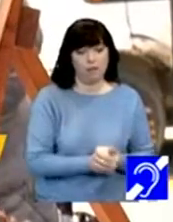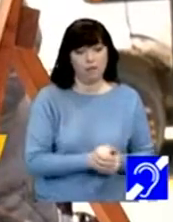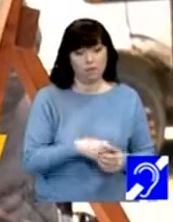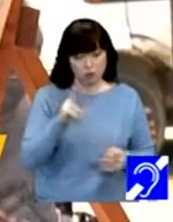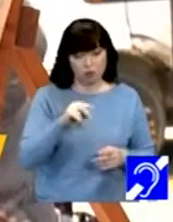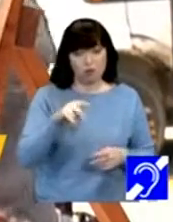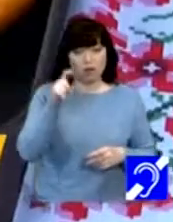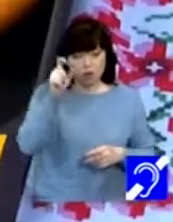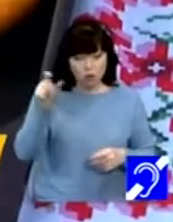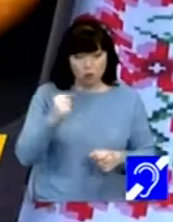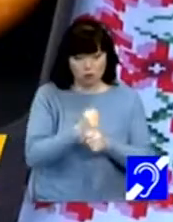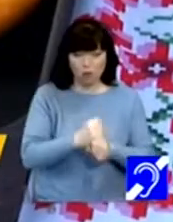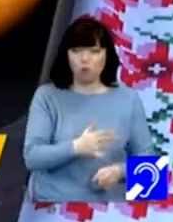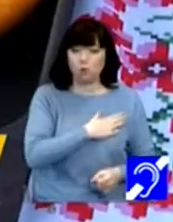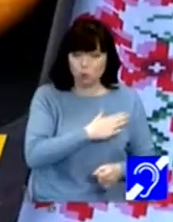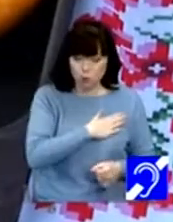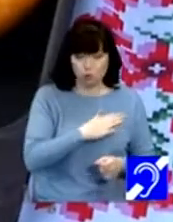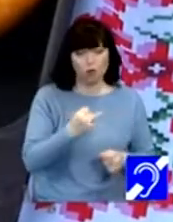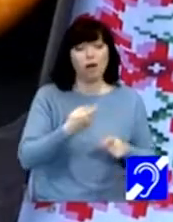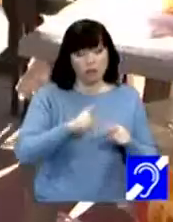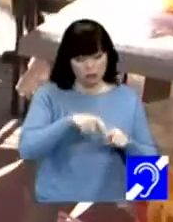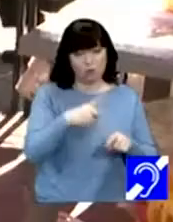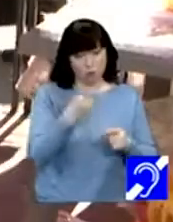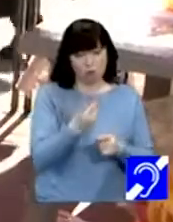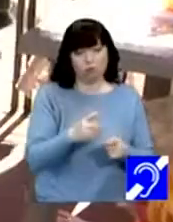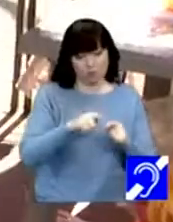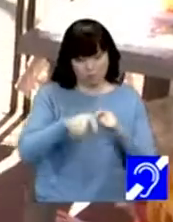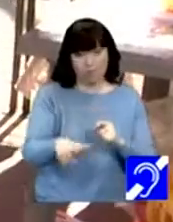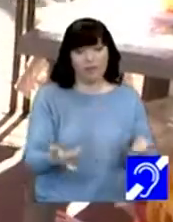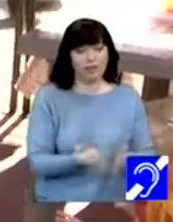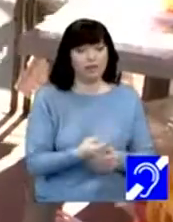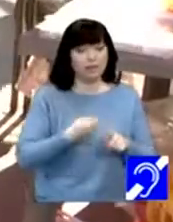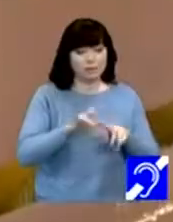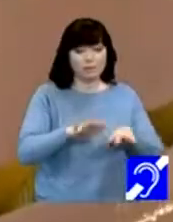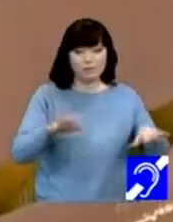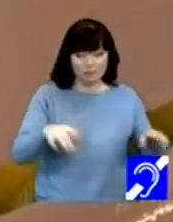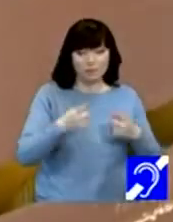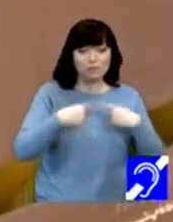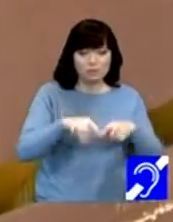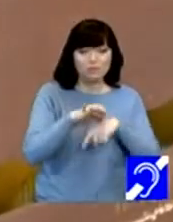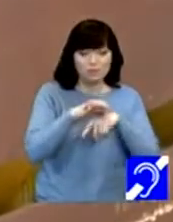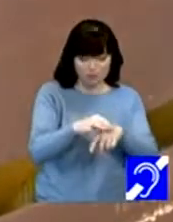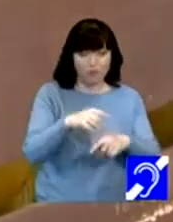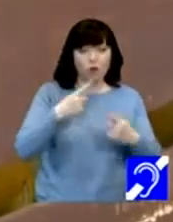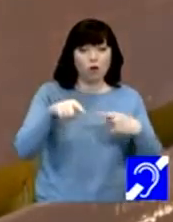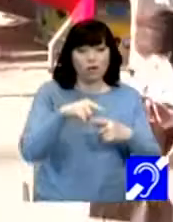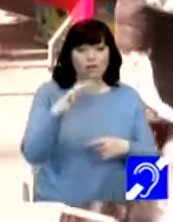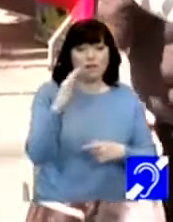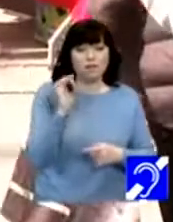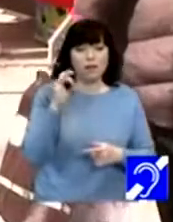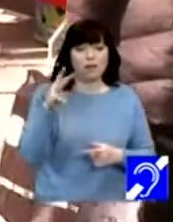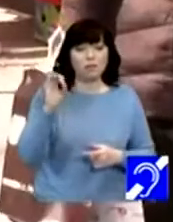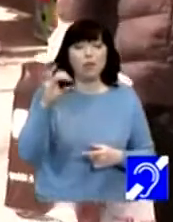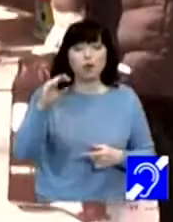pui suflet, atunci se merită de prețuit. Târgul este organizat de Federația Națională a Fermierilor și are ca scop